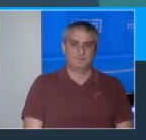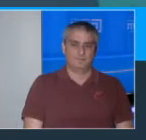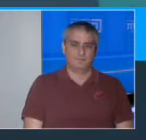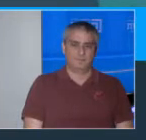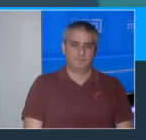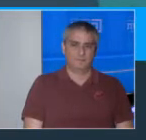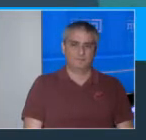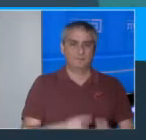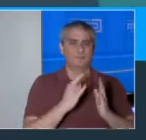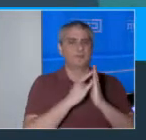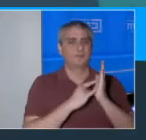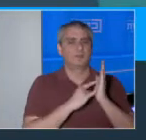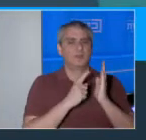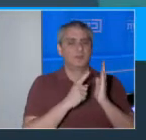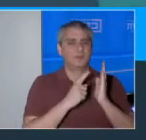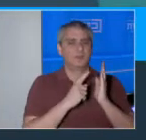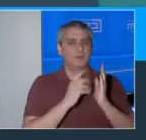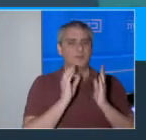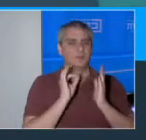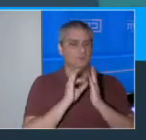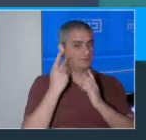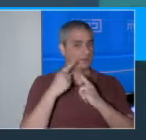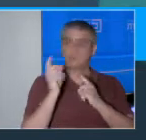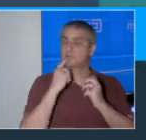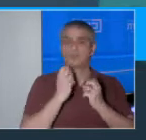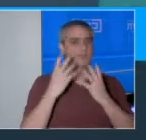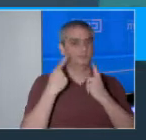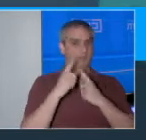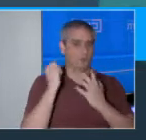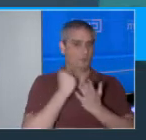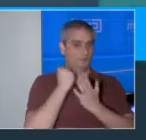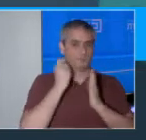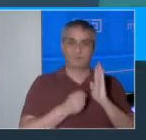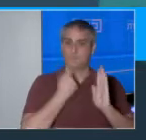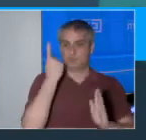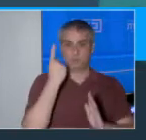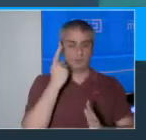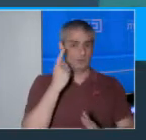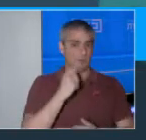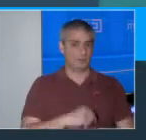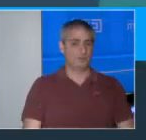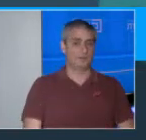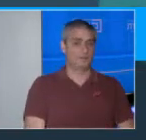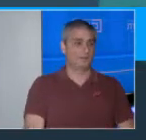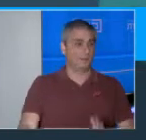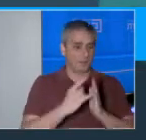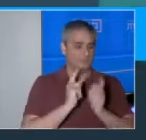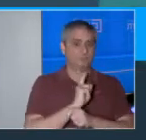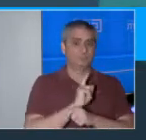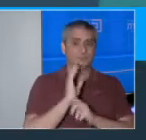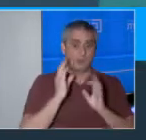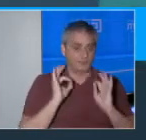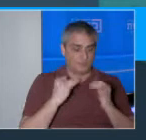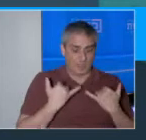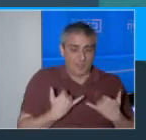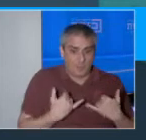התיקון לחוק האפוטרופסות חוקק בחנוכה, וזה היה נס חנוכה, כי זה חוק תקדימי, וזה היה בחקיקת בזק. וזה כל כך סמלי